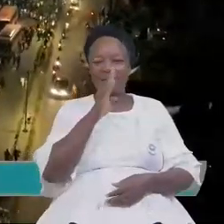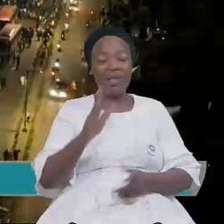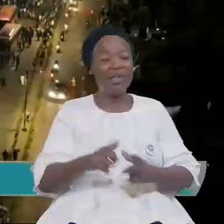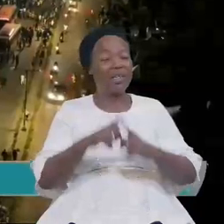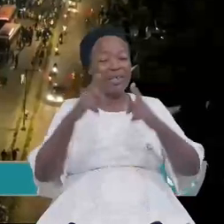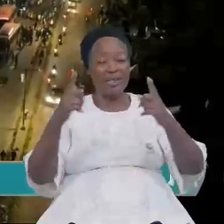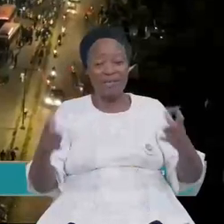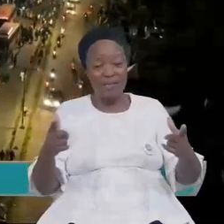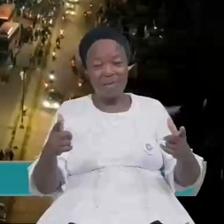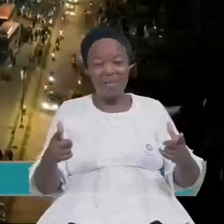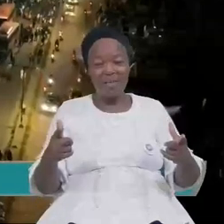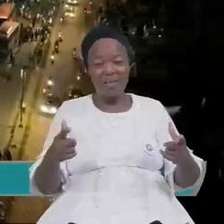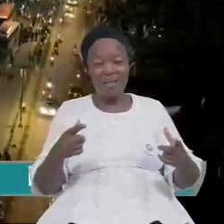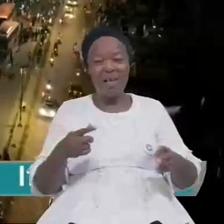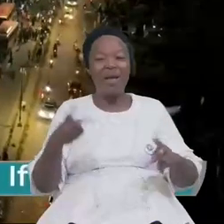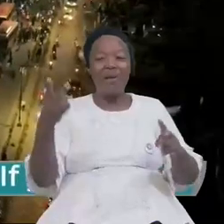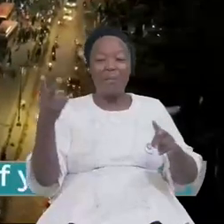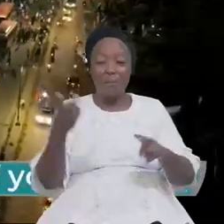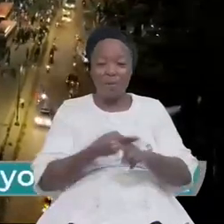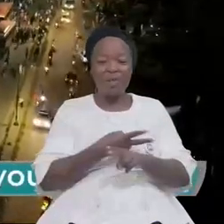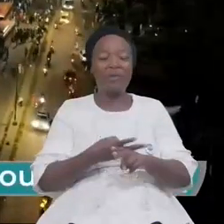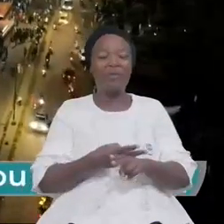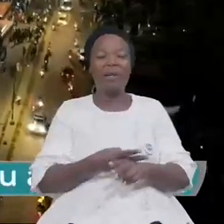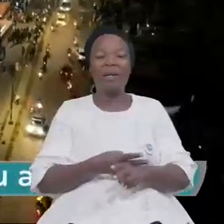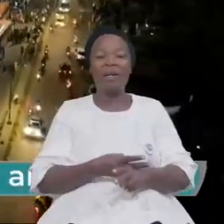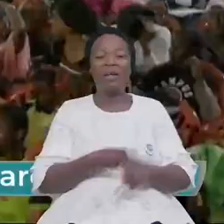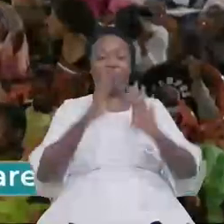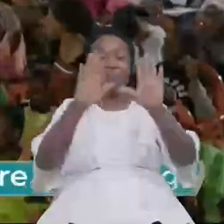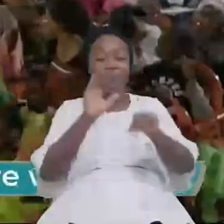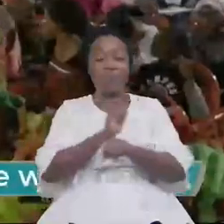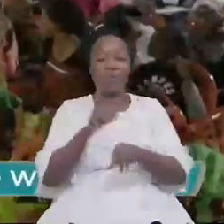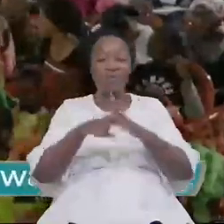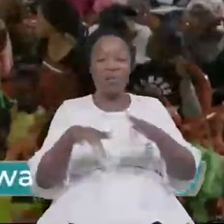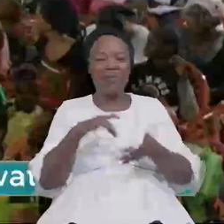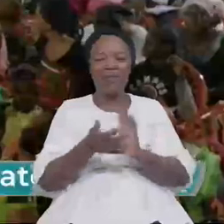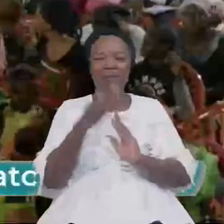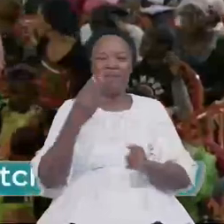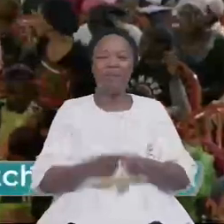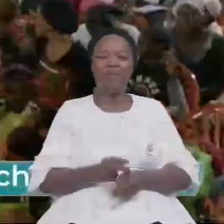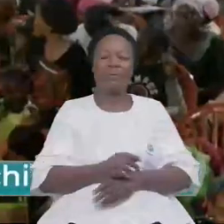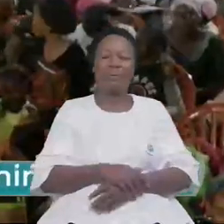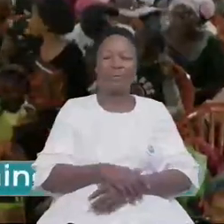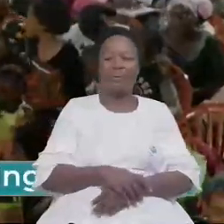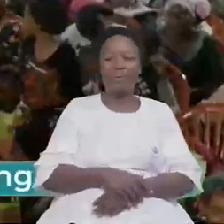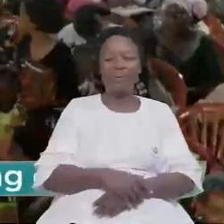Priez pour vous, il y aura de grands et de multiples miracles dans votre vie au nom de Jésus.